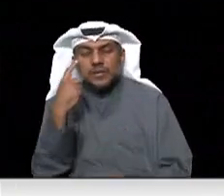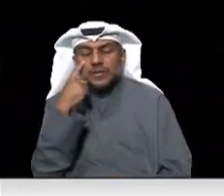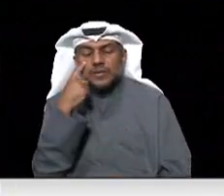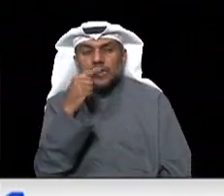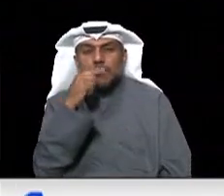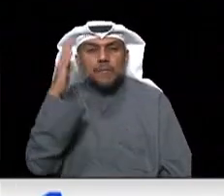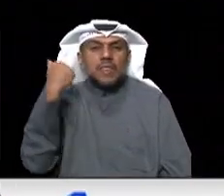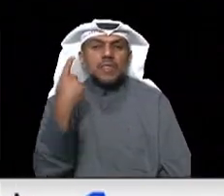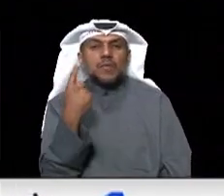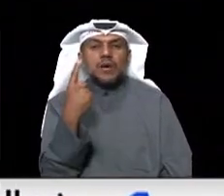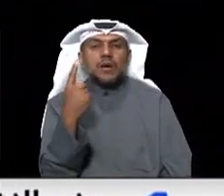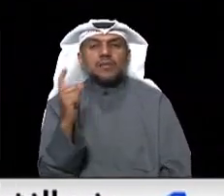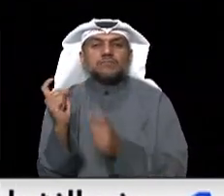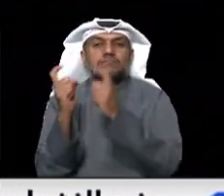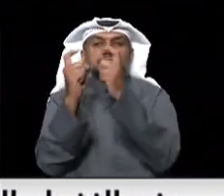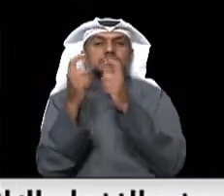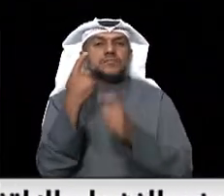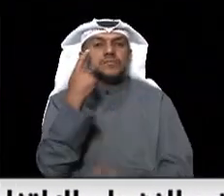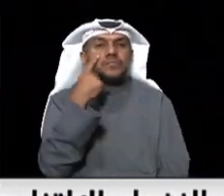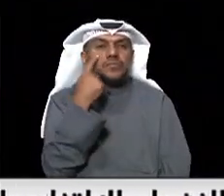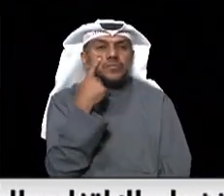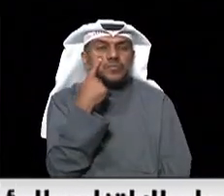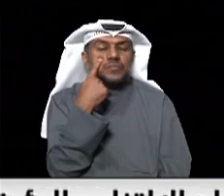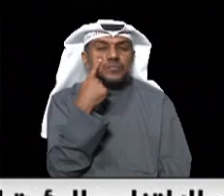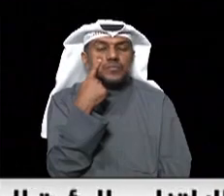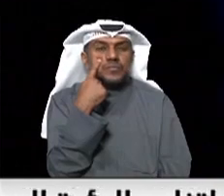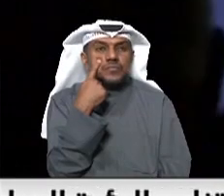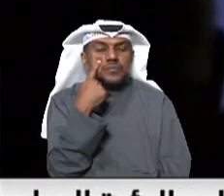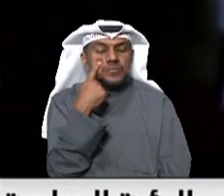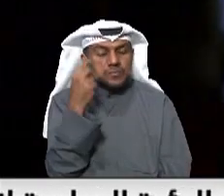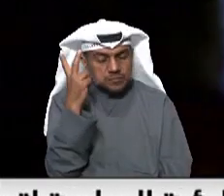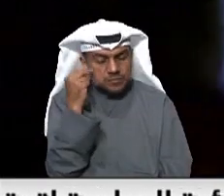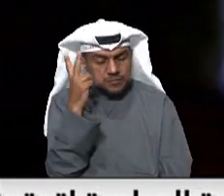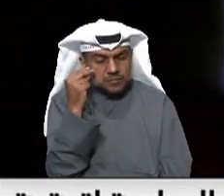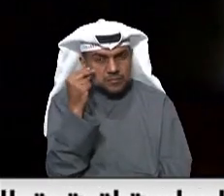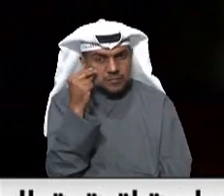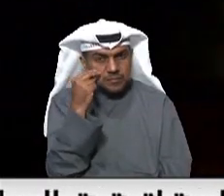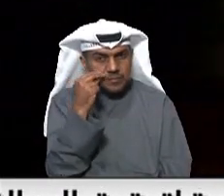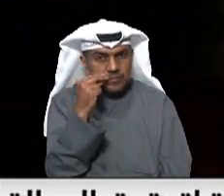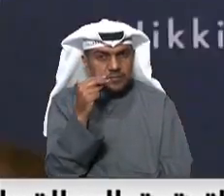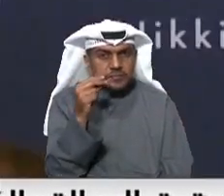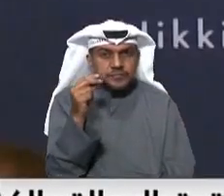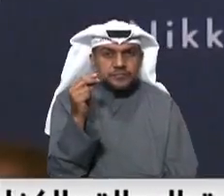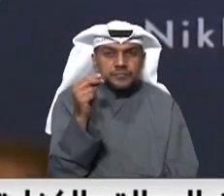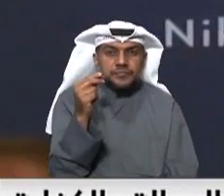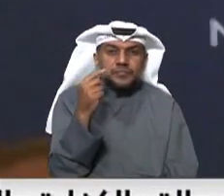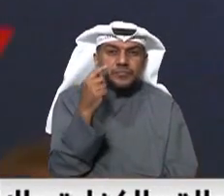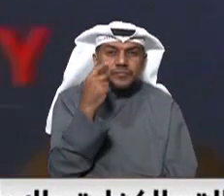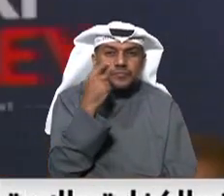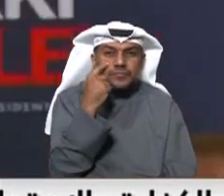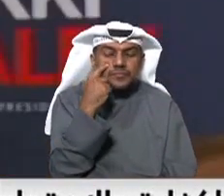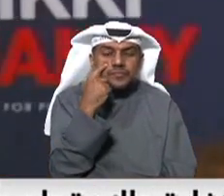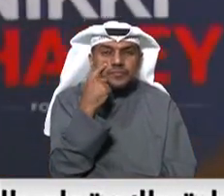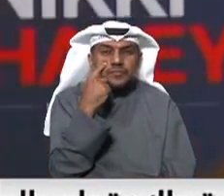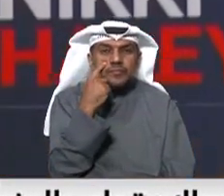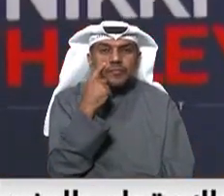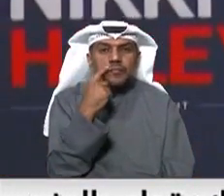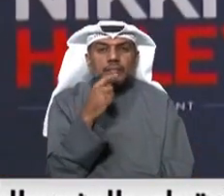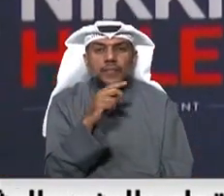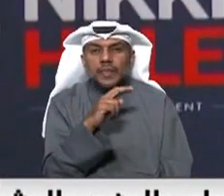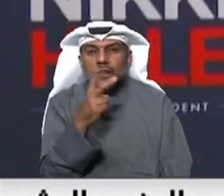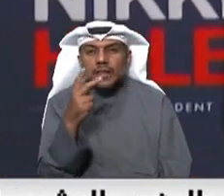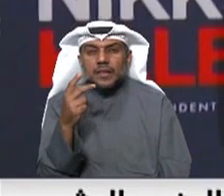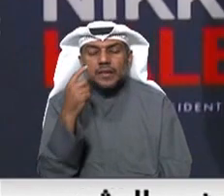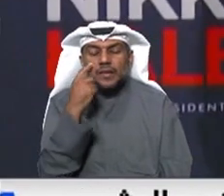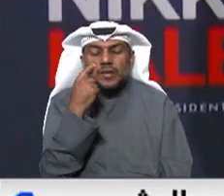التمهيديه مبكرا والتركيز على الانتخابات الرئاسيه في شهر نوفمبر القادم لكن منافسته الوحيده حاكمه